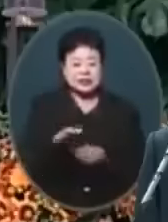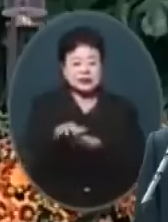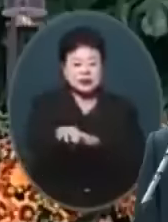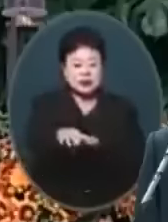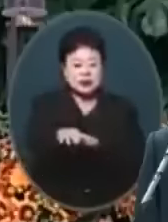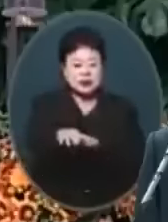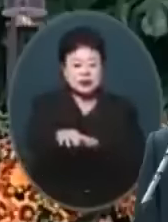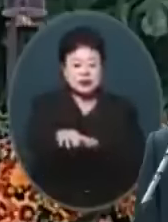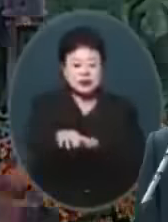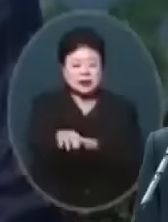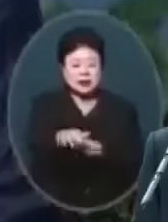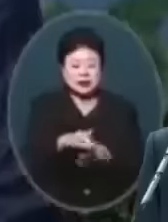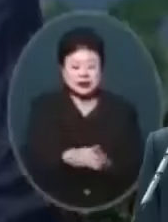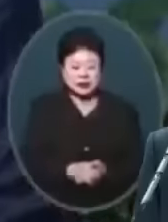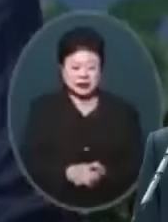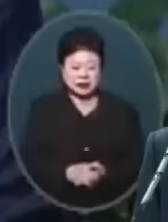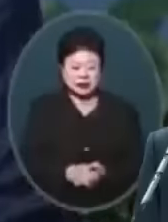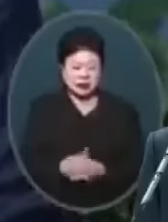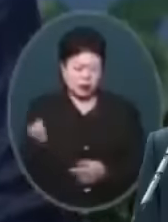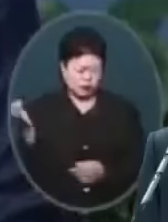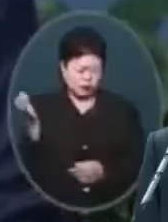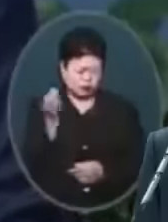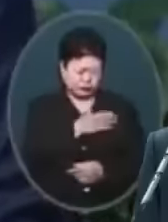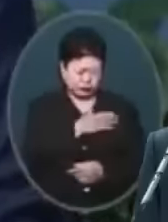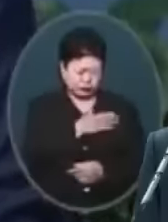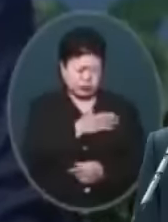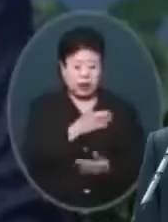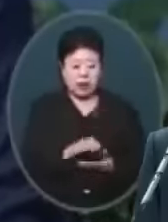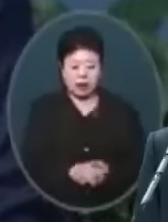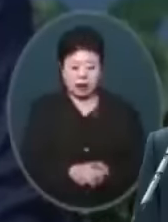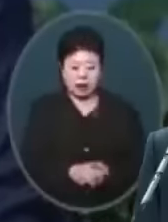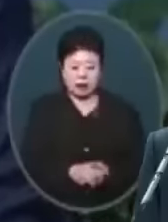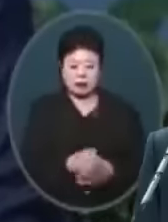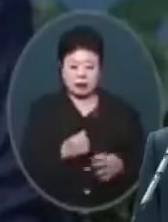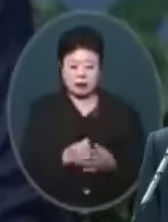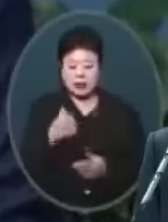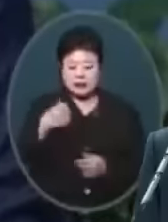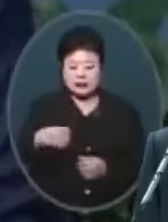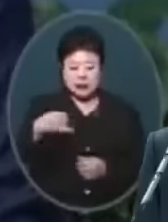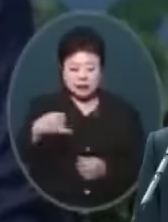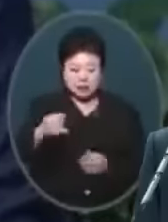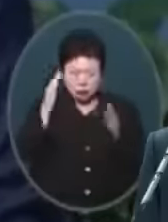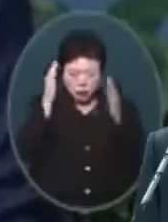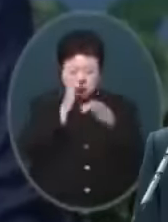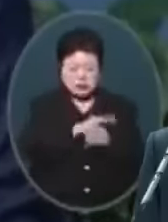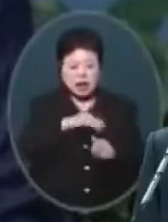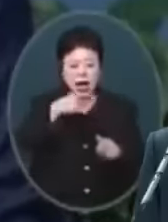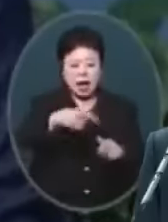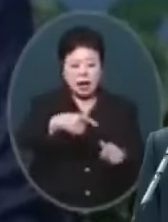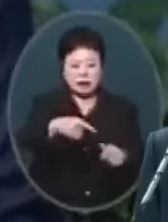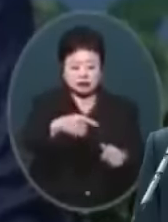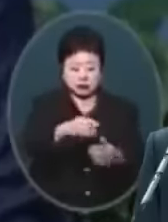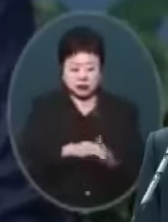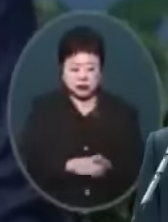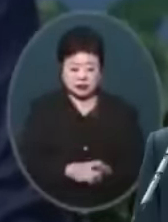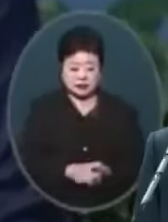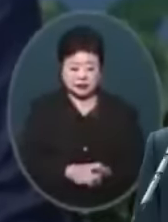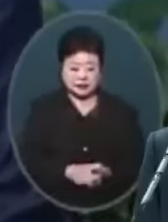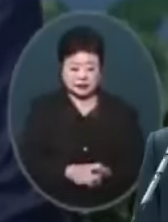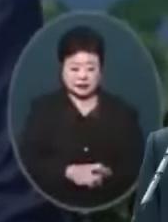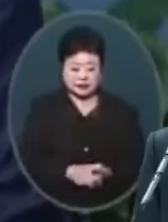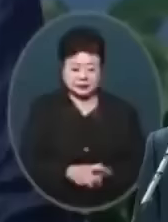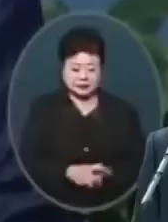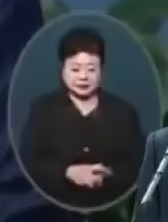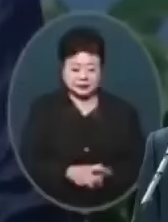시골에서는 손꼽을 만한 부자입니다. 그래서 그 자식들 공부를 잘 시키려고 하는데